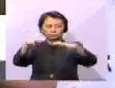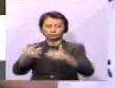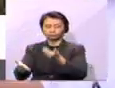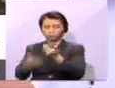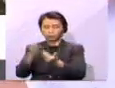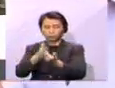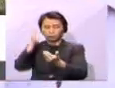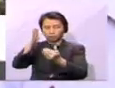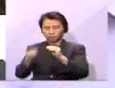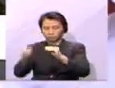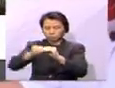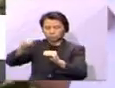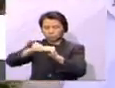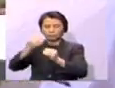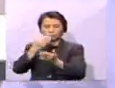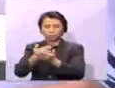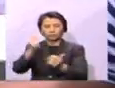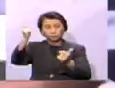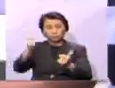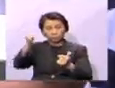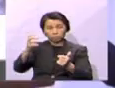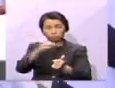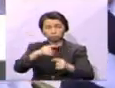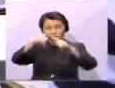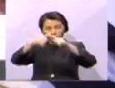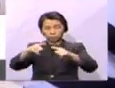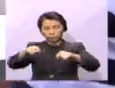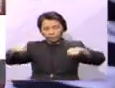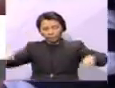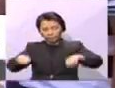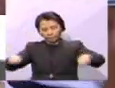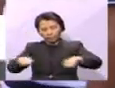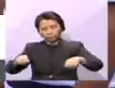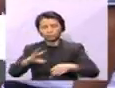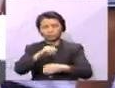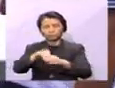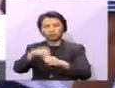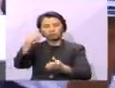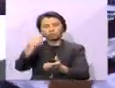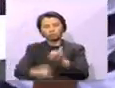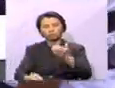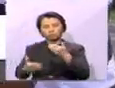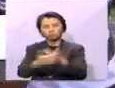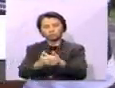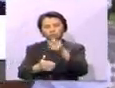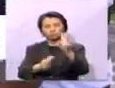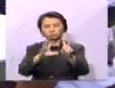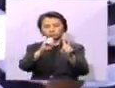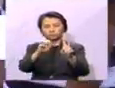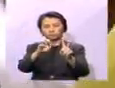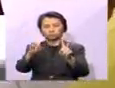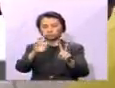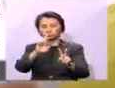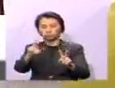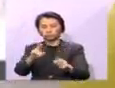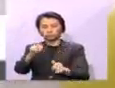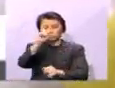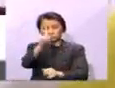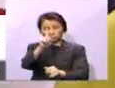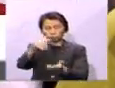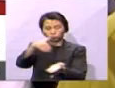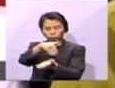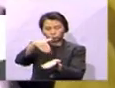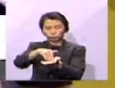yang akan ditambah baik ialah tandas dan dewan masak ia membabitkan kos sehingga r200 r000 setiap